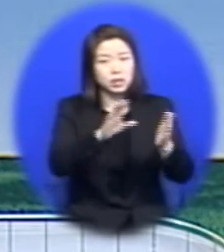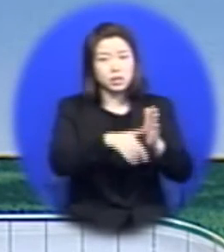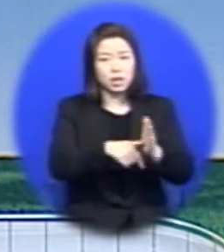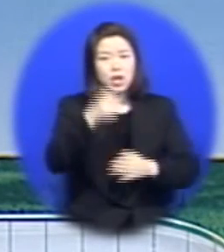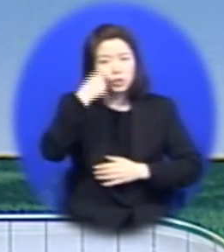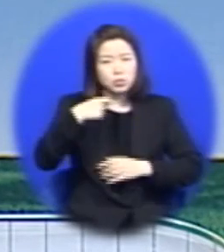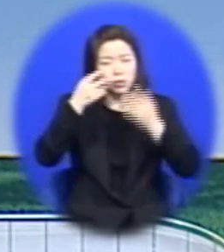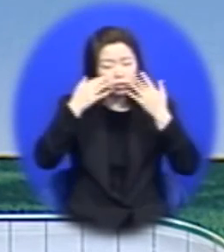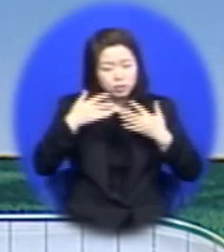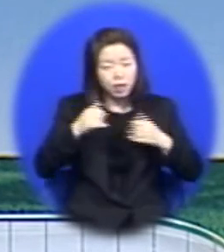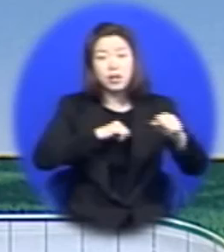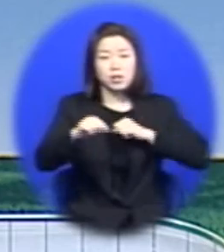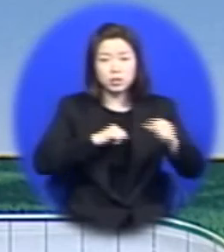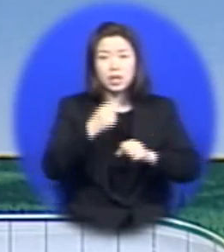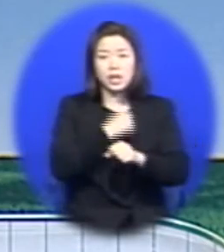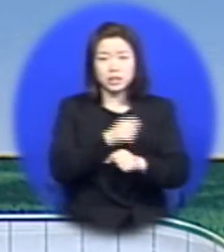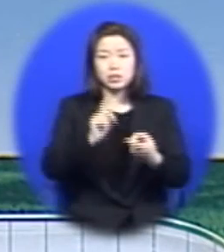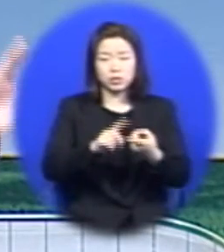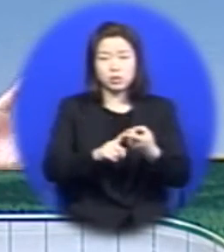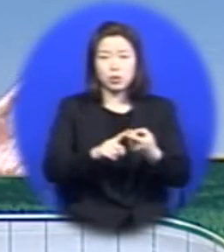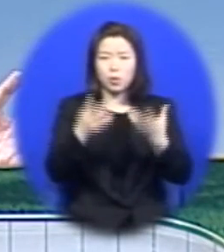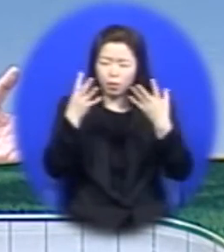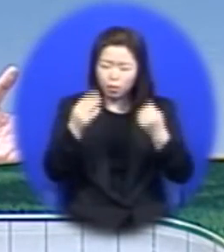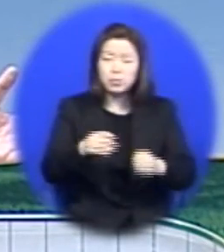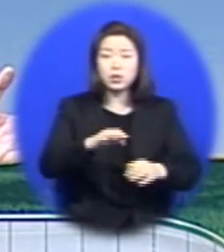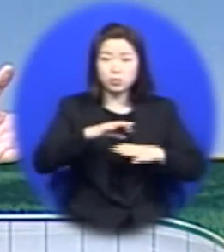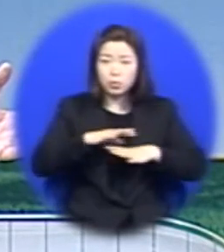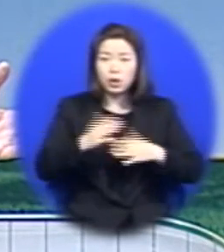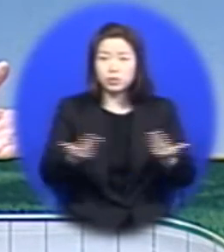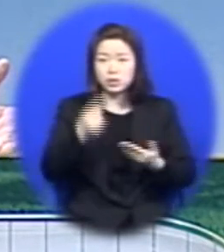흐르게 이렇게 역사하시는 것을, 이게 얼마나 놀라운